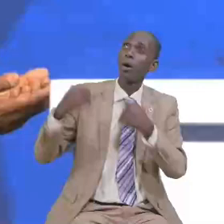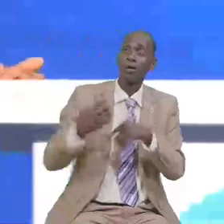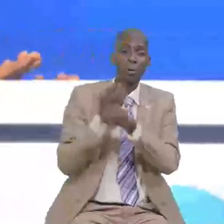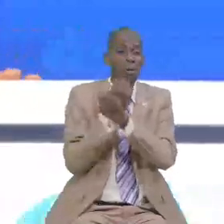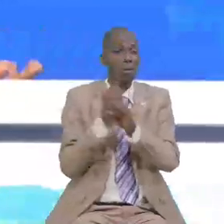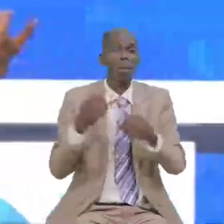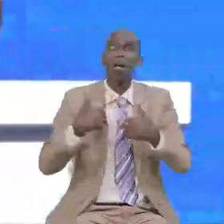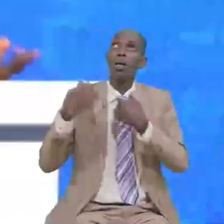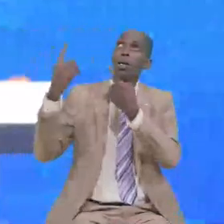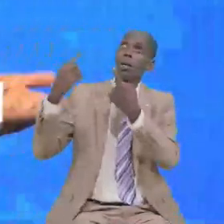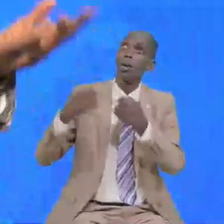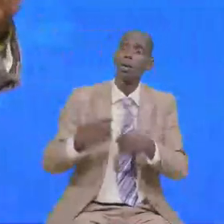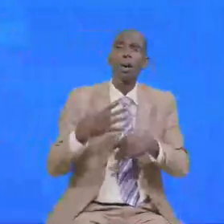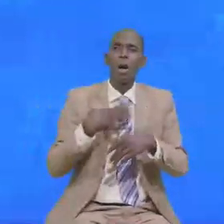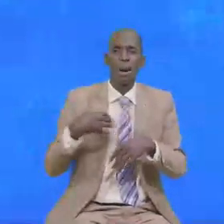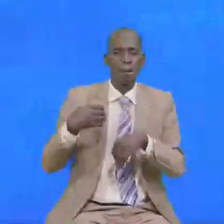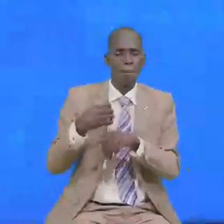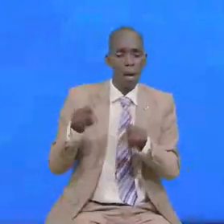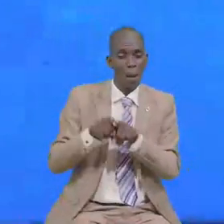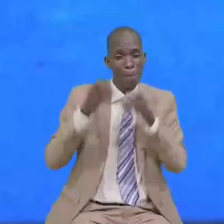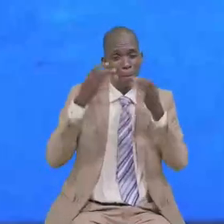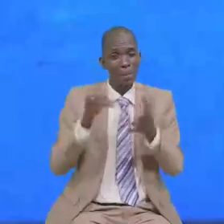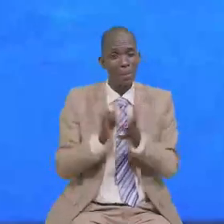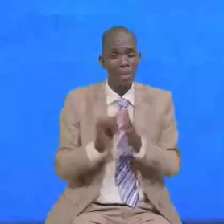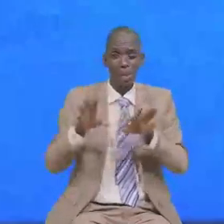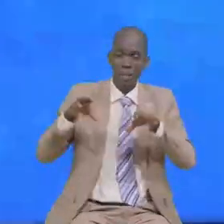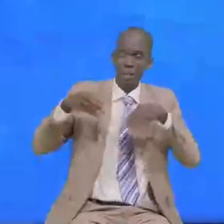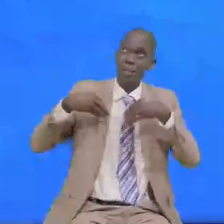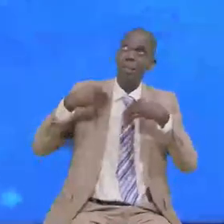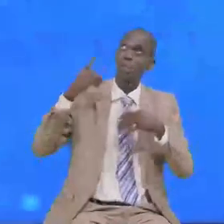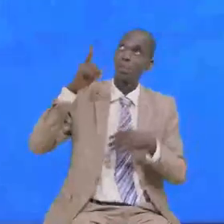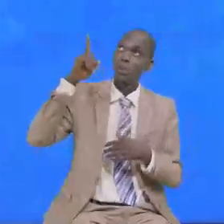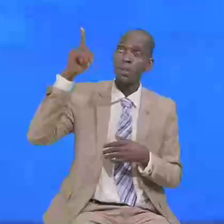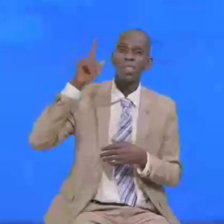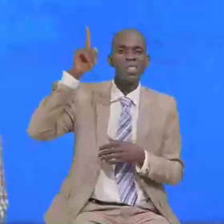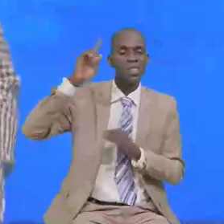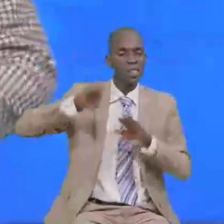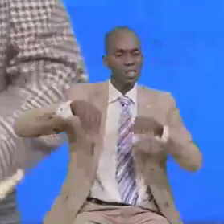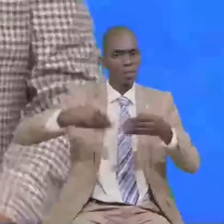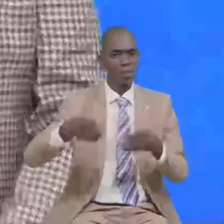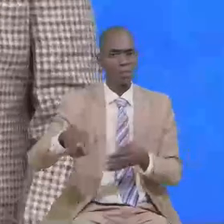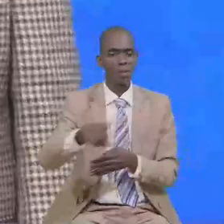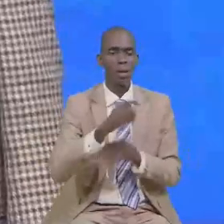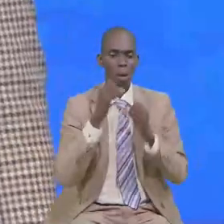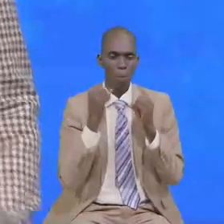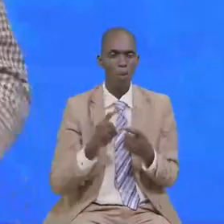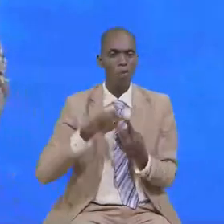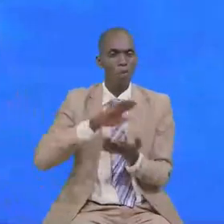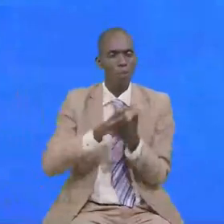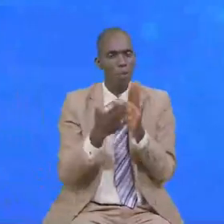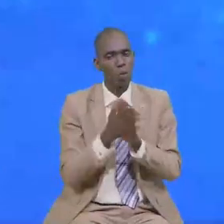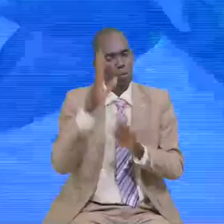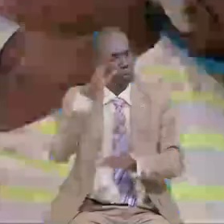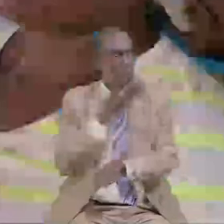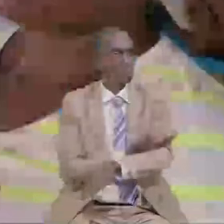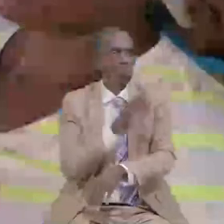Sauveur est venu, le salut est venu. Mais à tous ceux qui l'ont reçu, à ceux qui